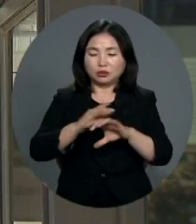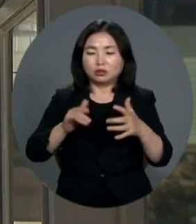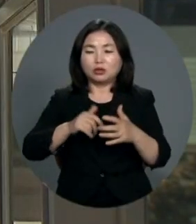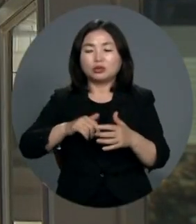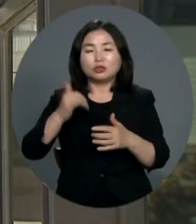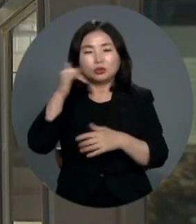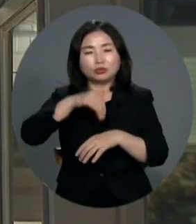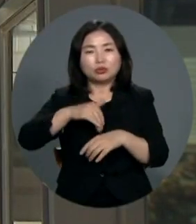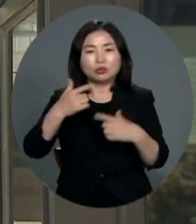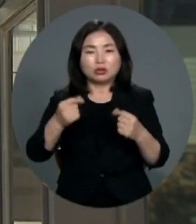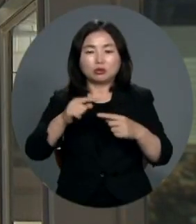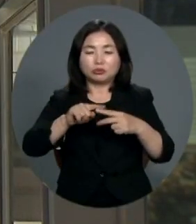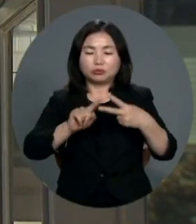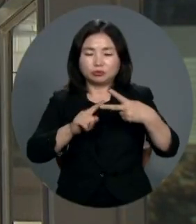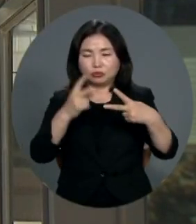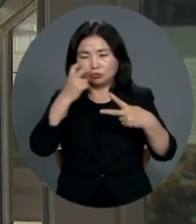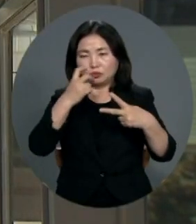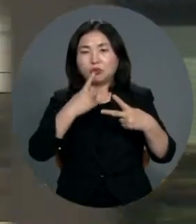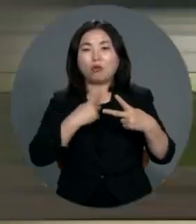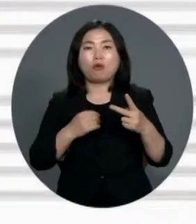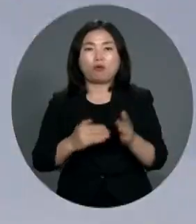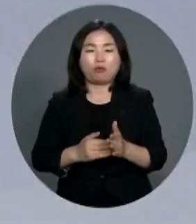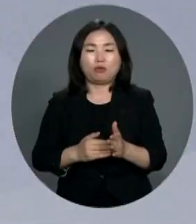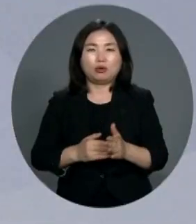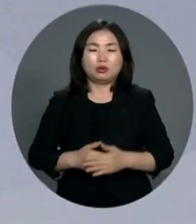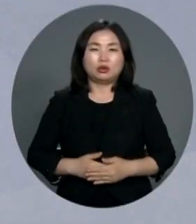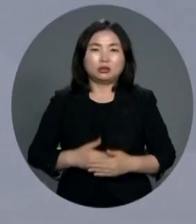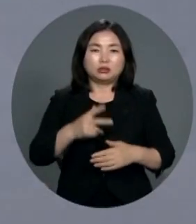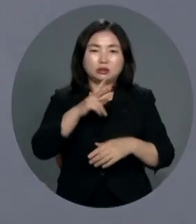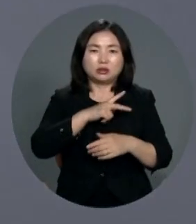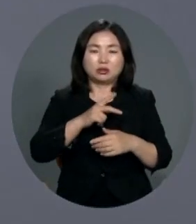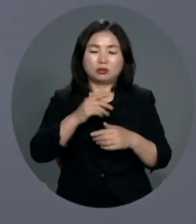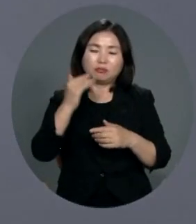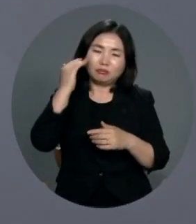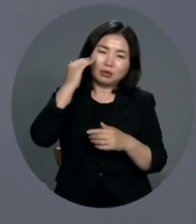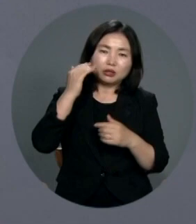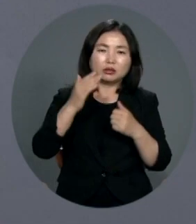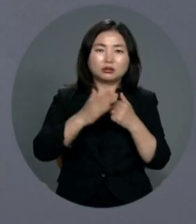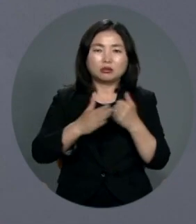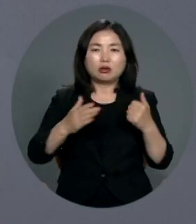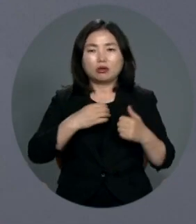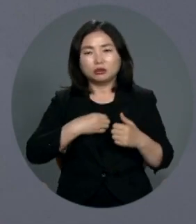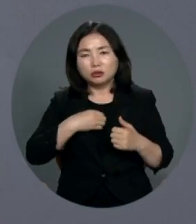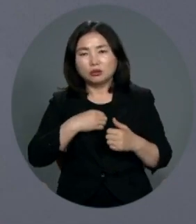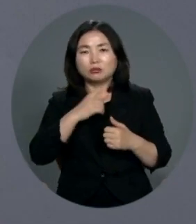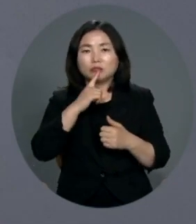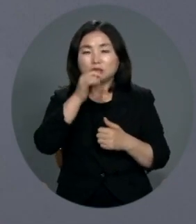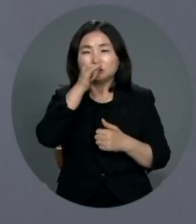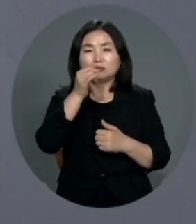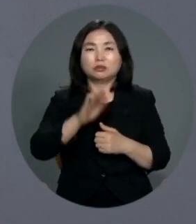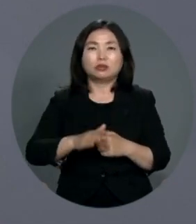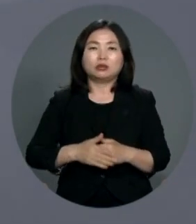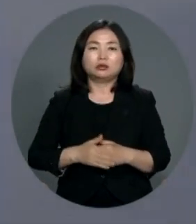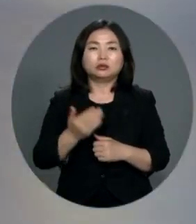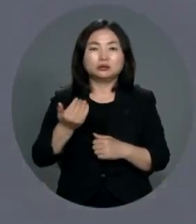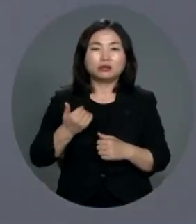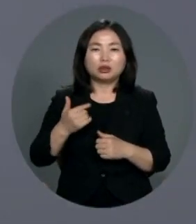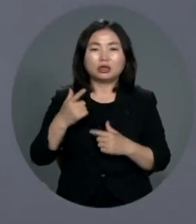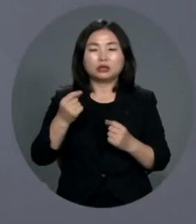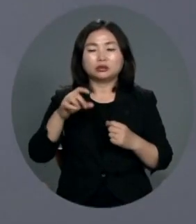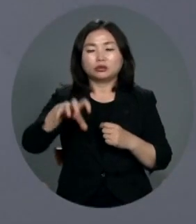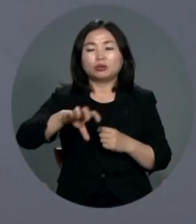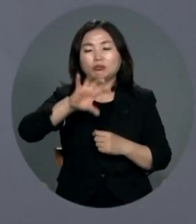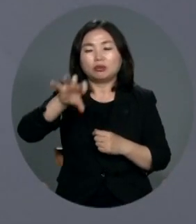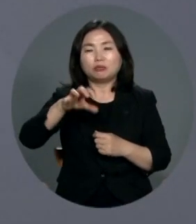연수와 관련해 두 차례 심의가 열렸습니다. 의정에 방해가 될 것 같다는 걱정도 있었지만 이전에 같은